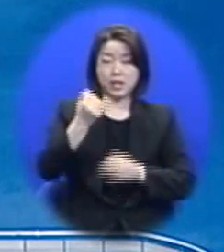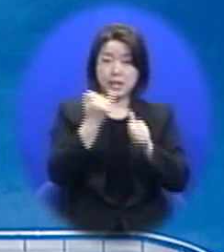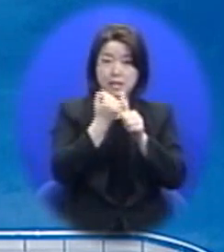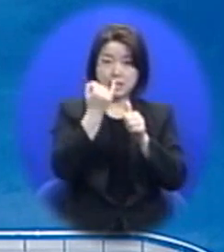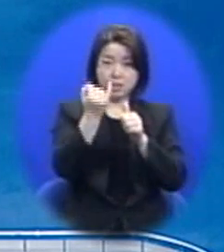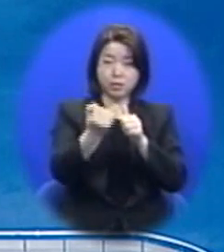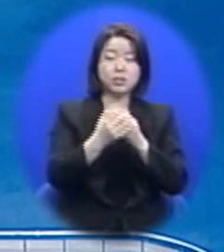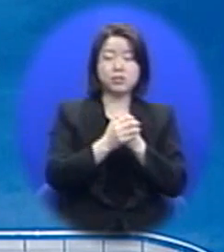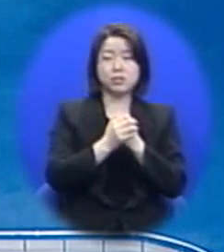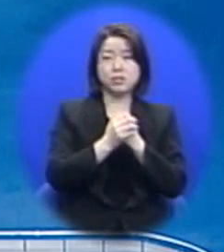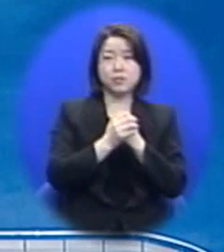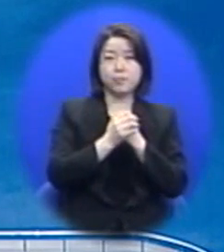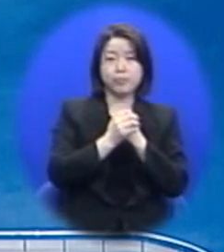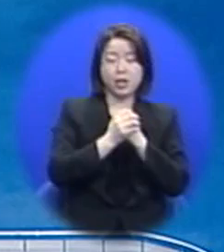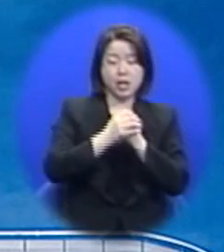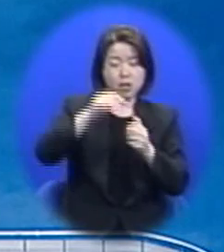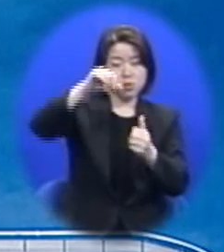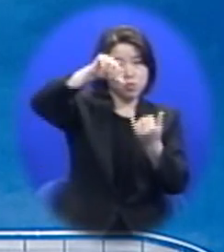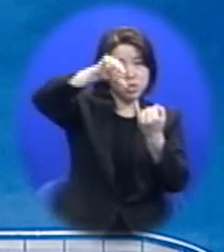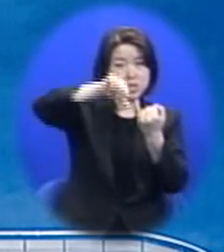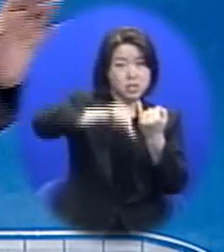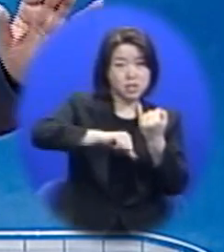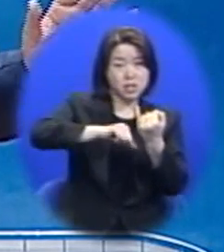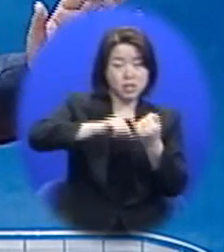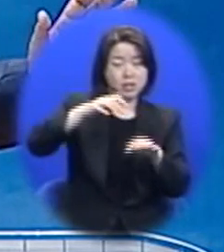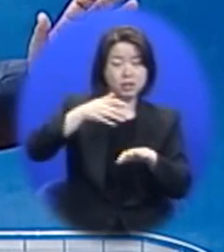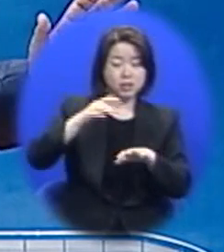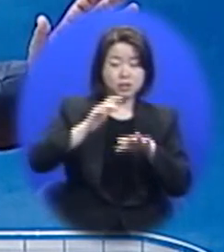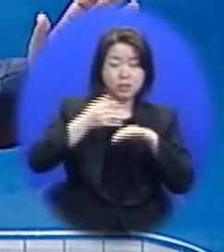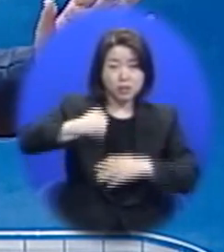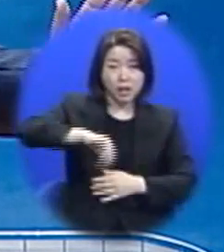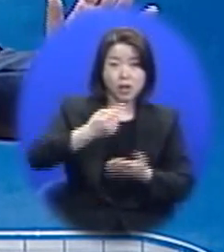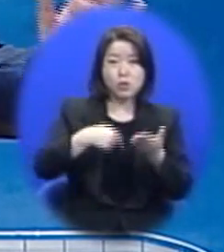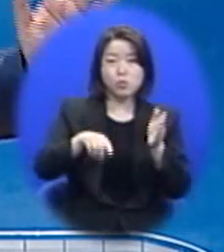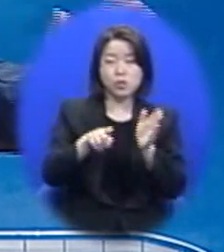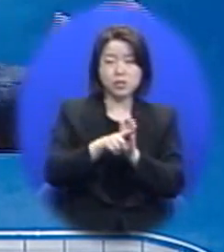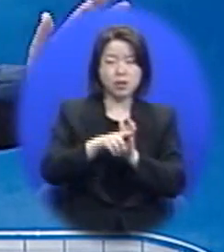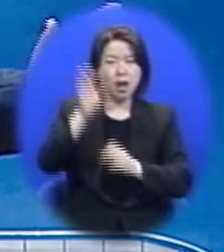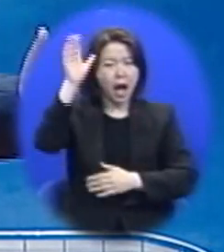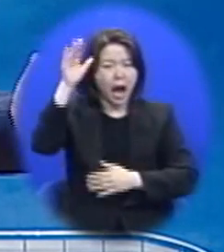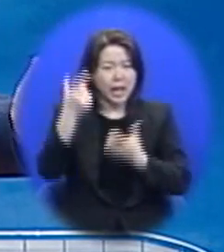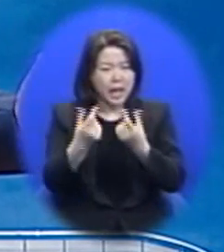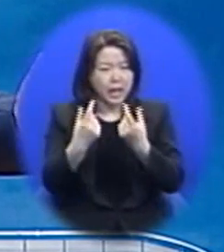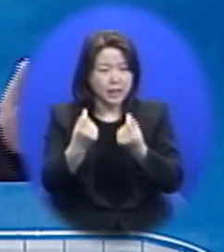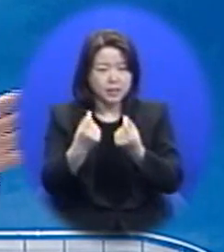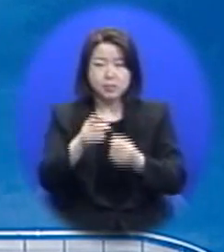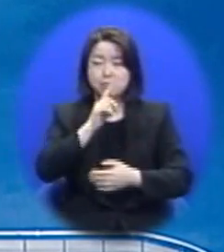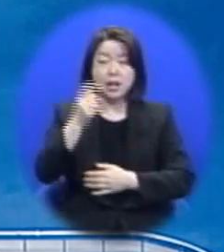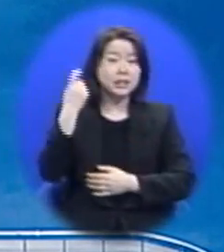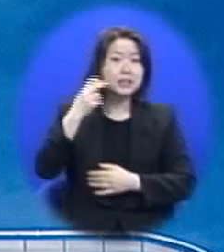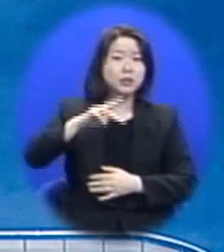와서 개 취급을 받았음에도 그는 물러서지 않았어요. 어떻든지 딸을 고쳐야 되니까.